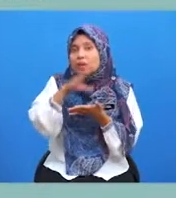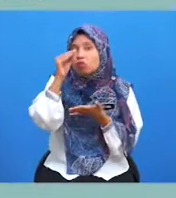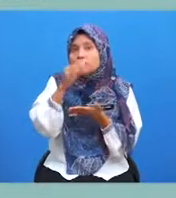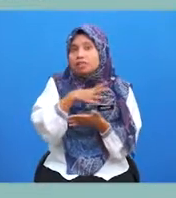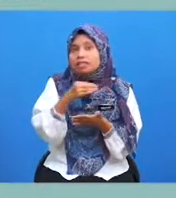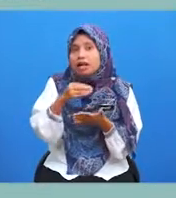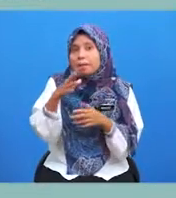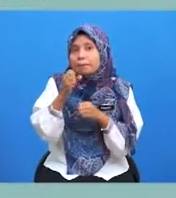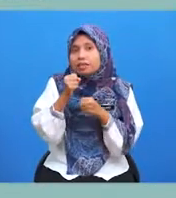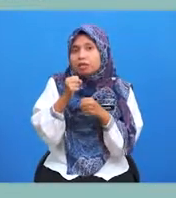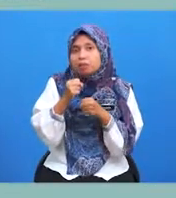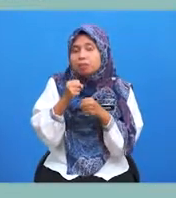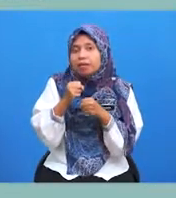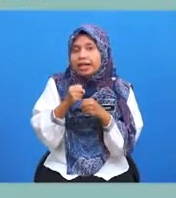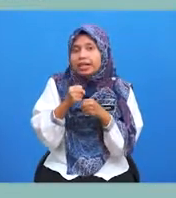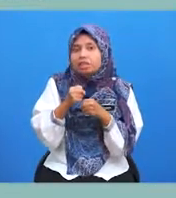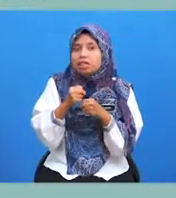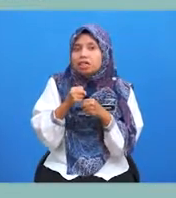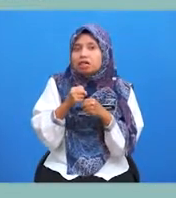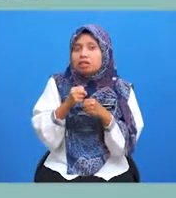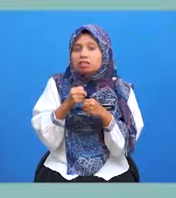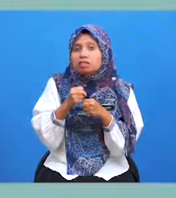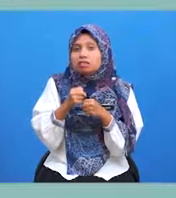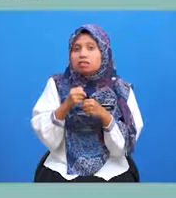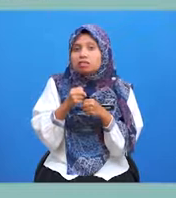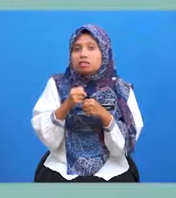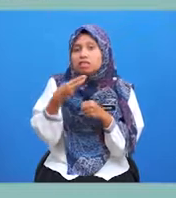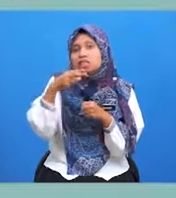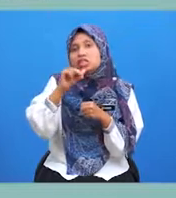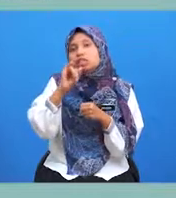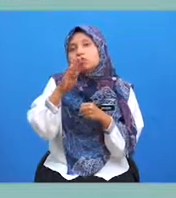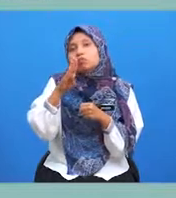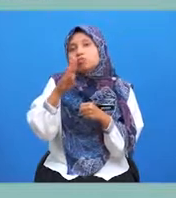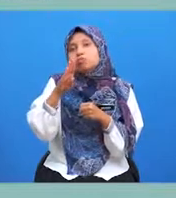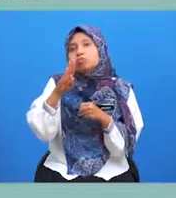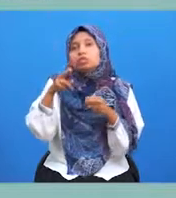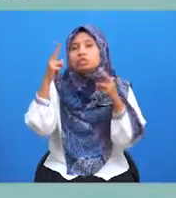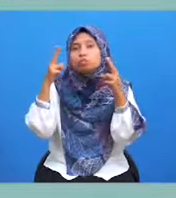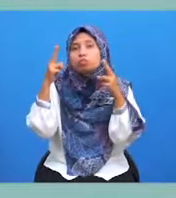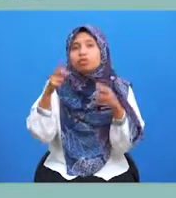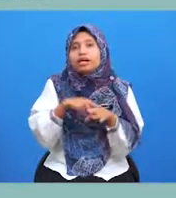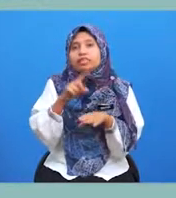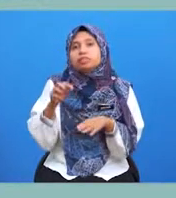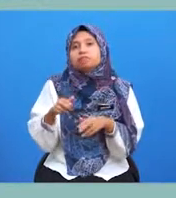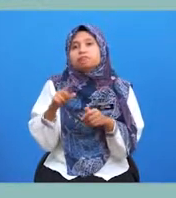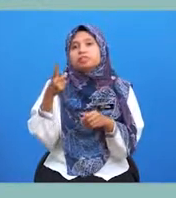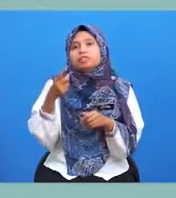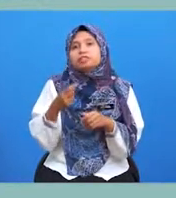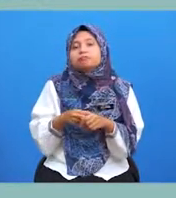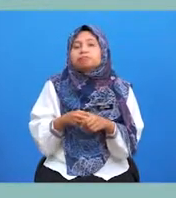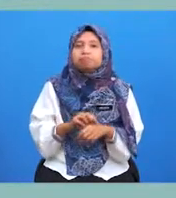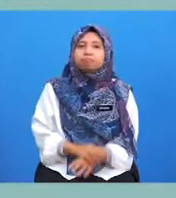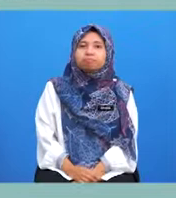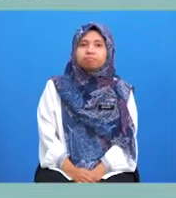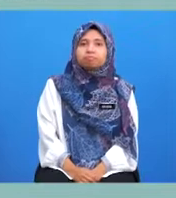maklumat, malahan juga pengguna mudah mendapatkan hiburan di mana-mana sahaja